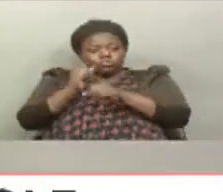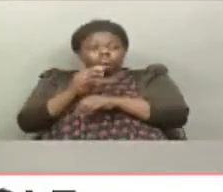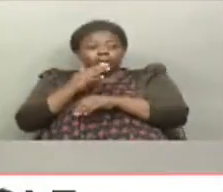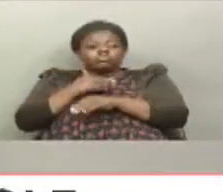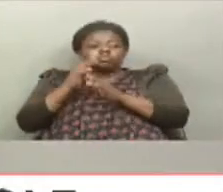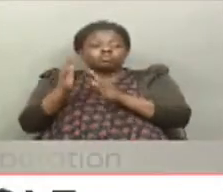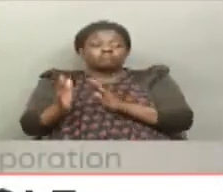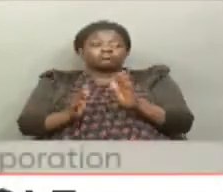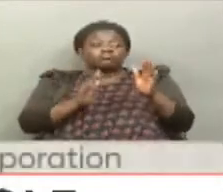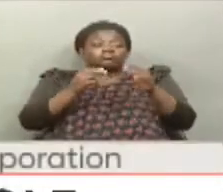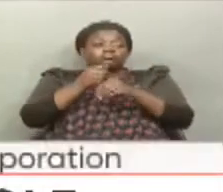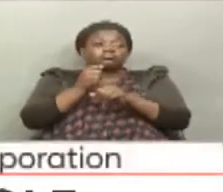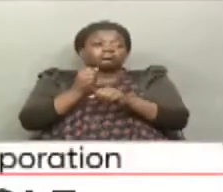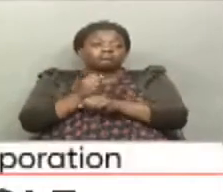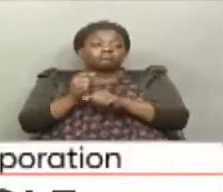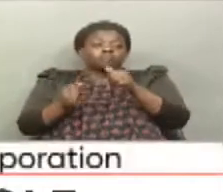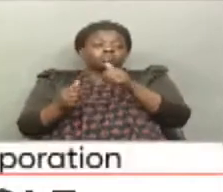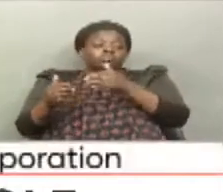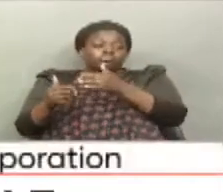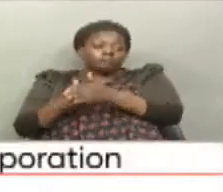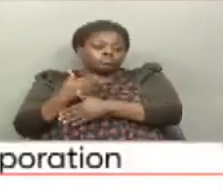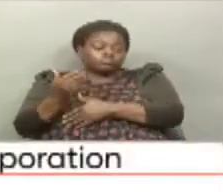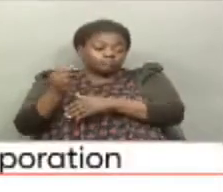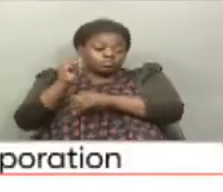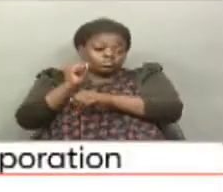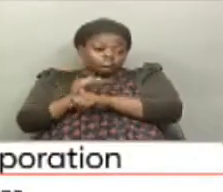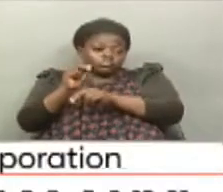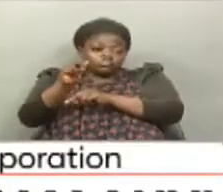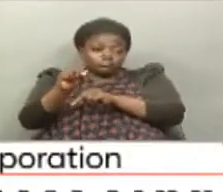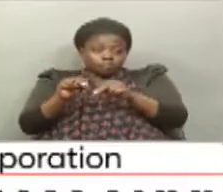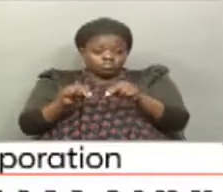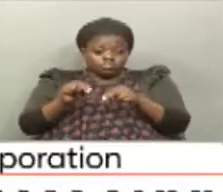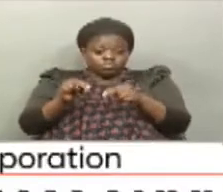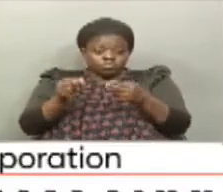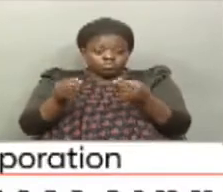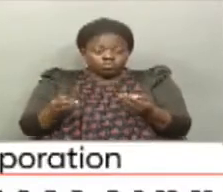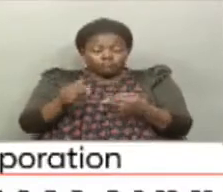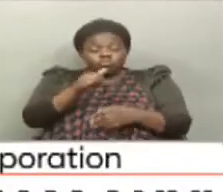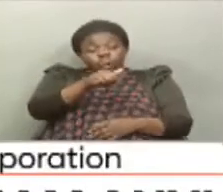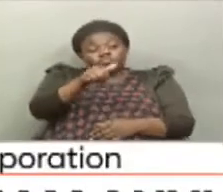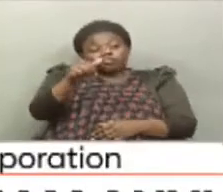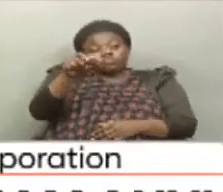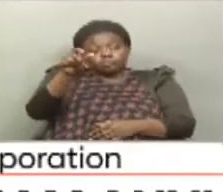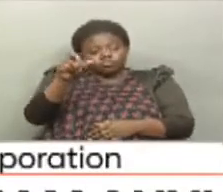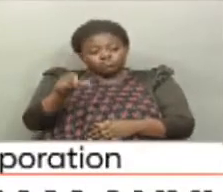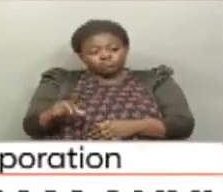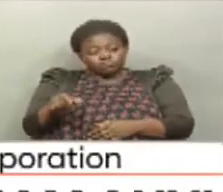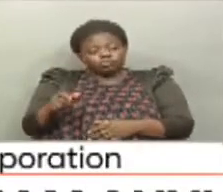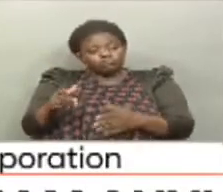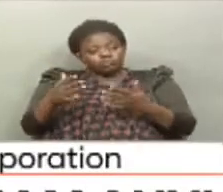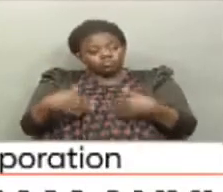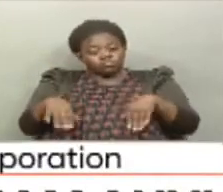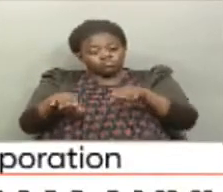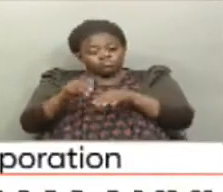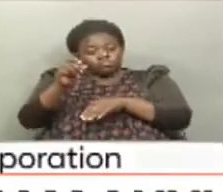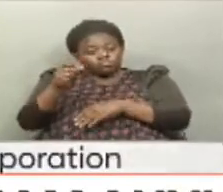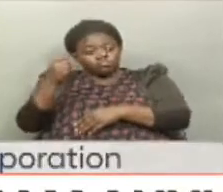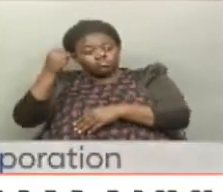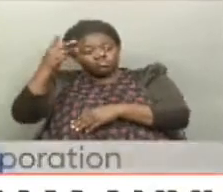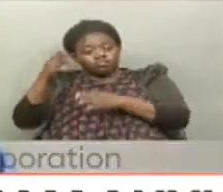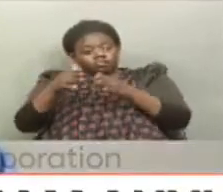tutegeke ekitongole ekipya nti n'abakozi bamaneja abakozi ba buli omu muntu wa mulembe ategeera